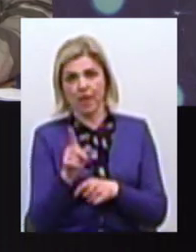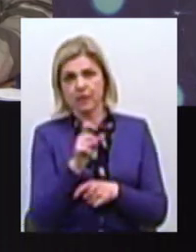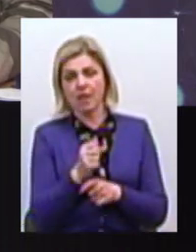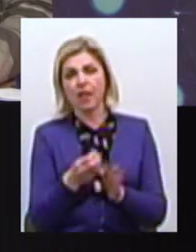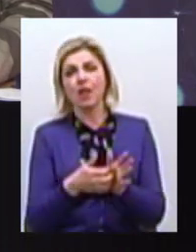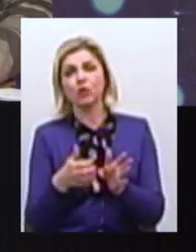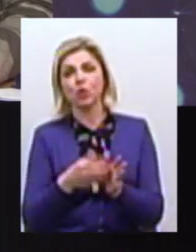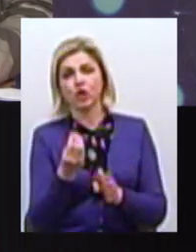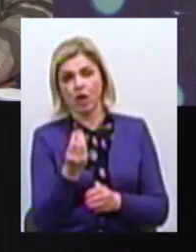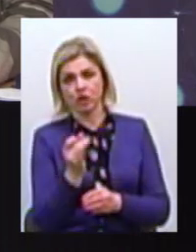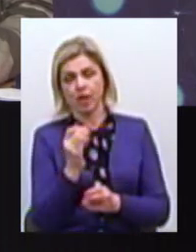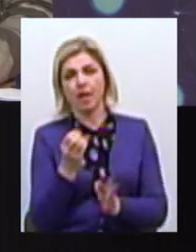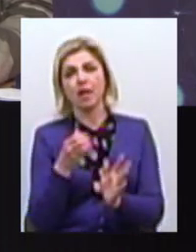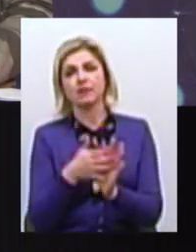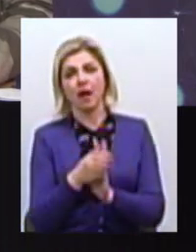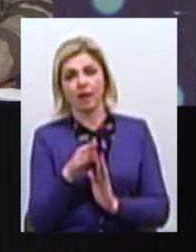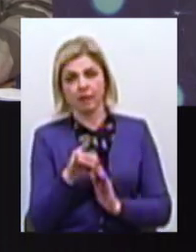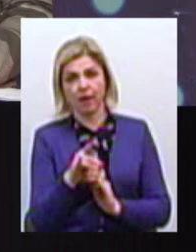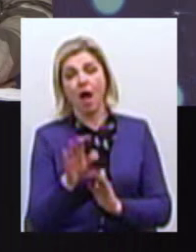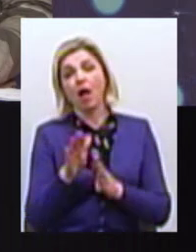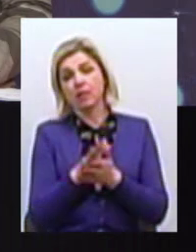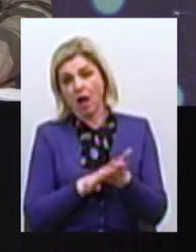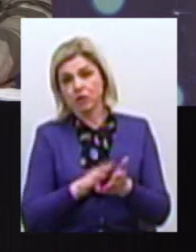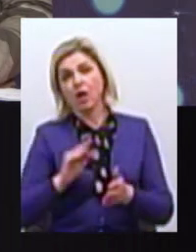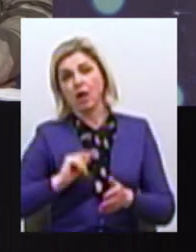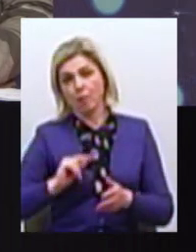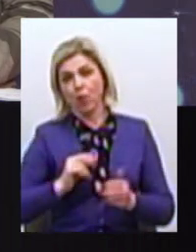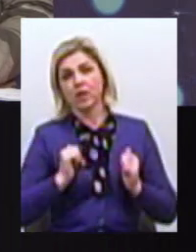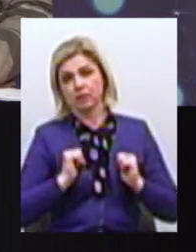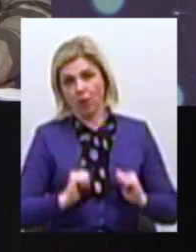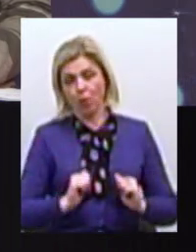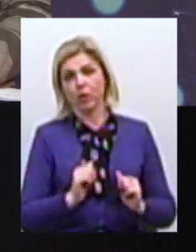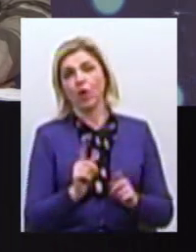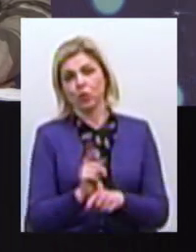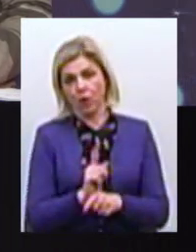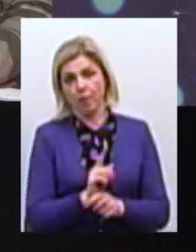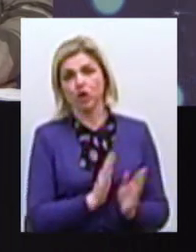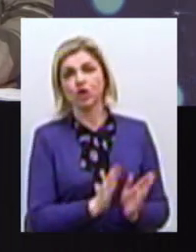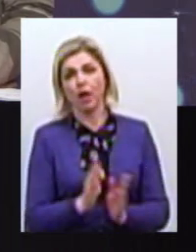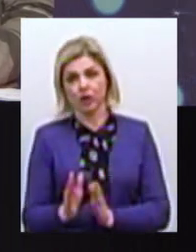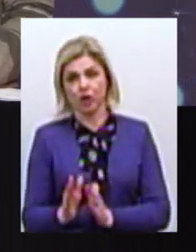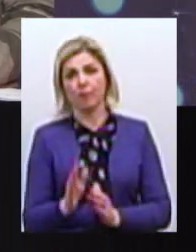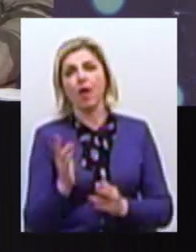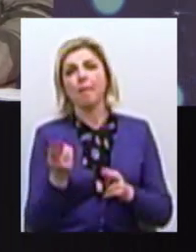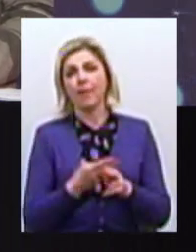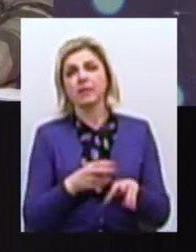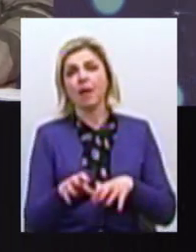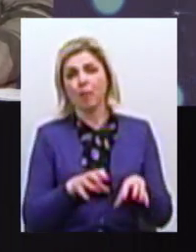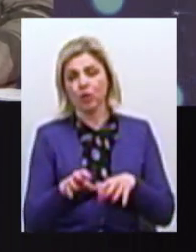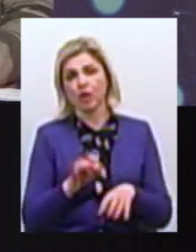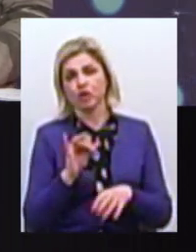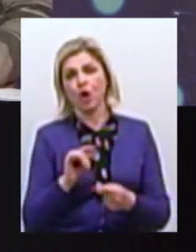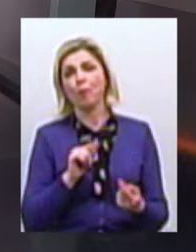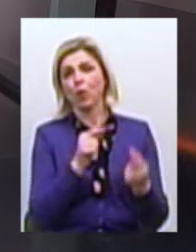недостачи. Дальше уже мы спокойно работали в нормальном штатном режиме, без саботажа и без противодействия со стороны